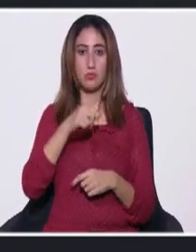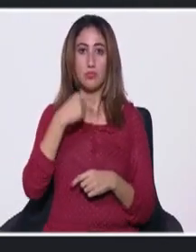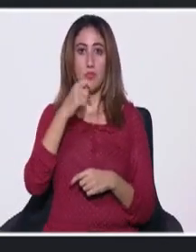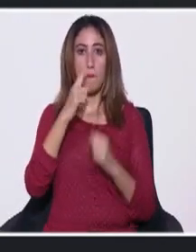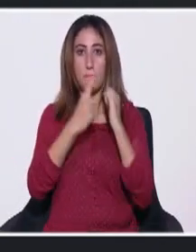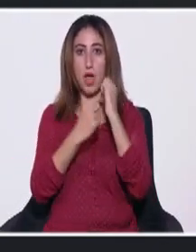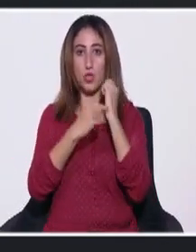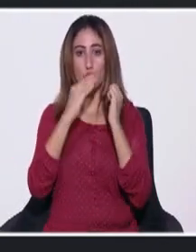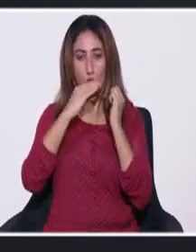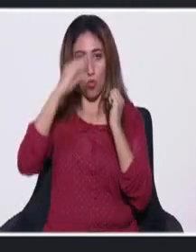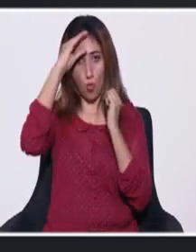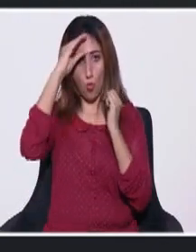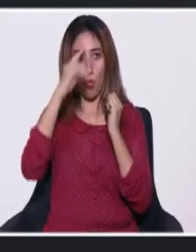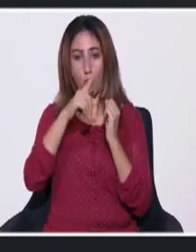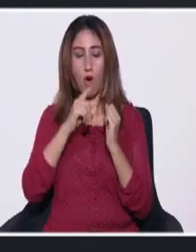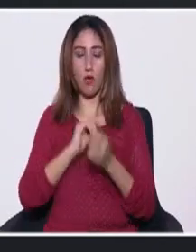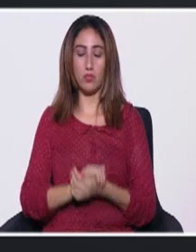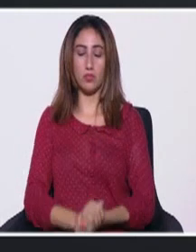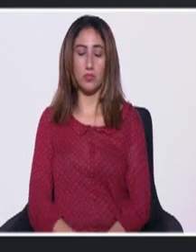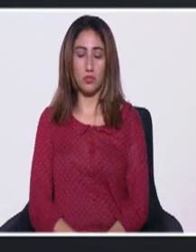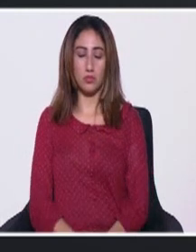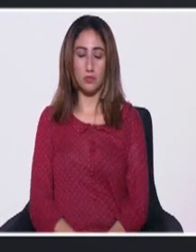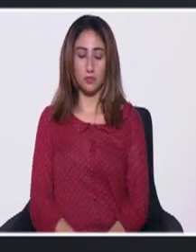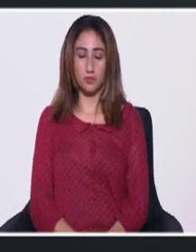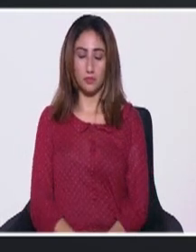إذاعة القرآن الكريم.